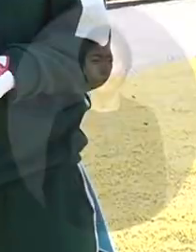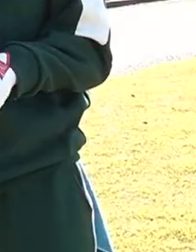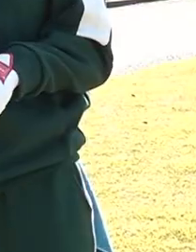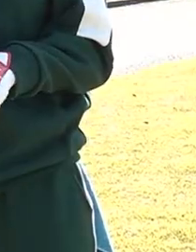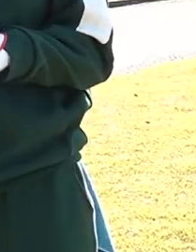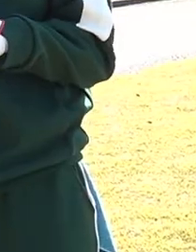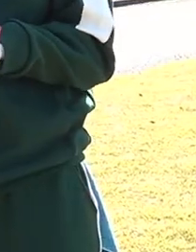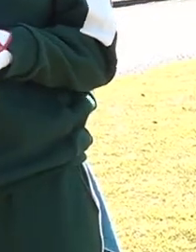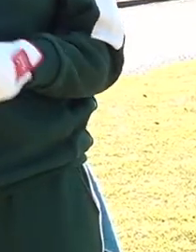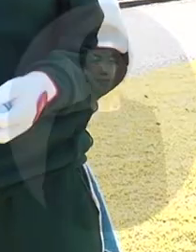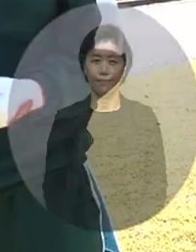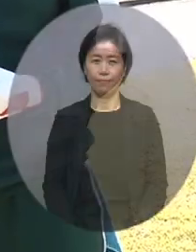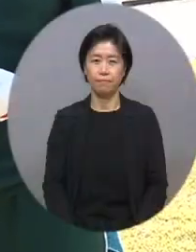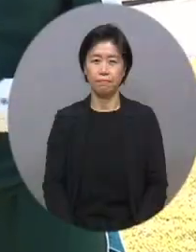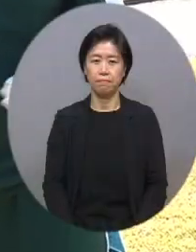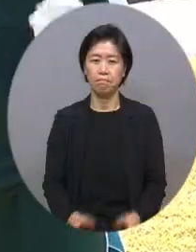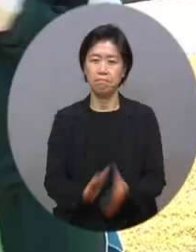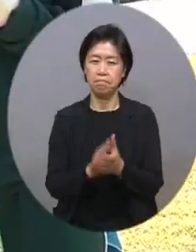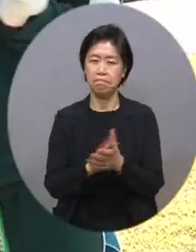오 샤!